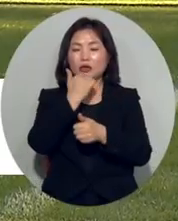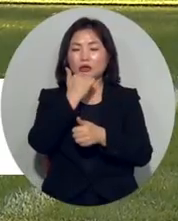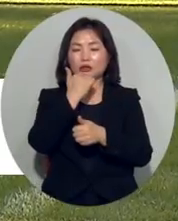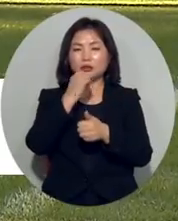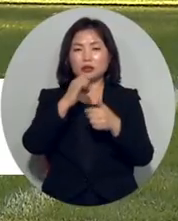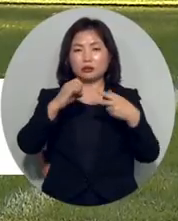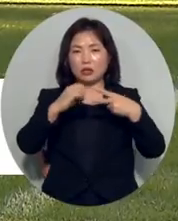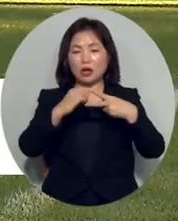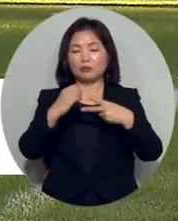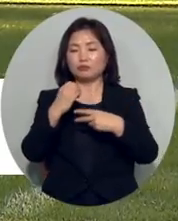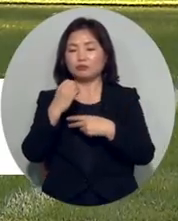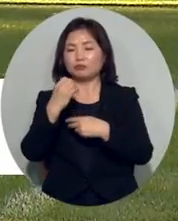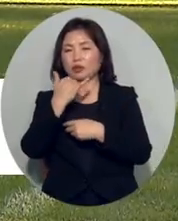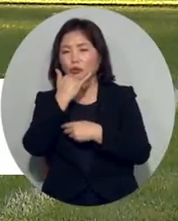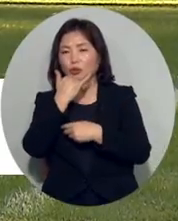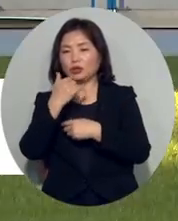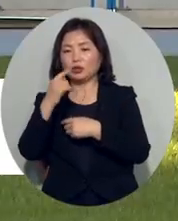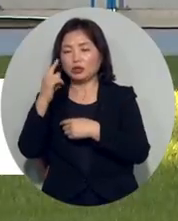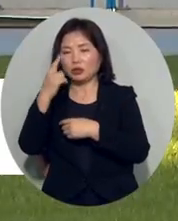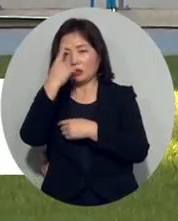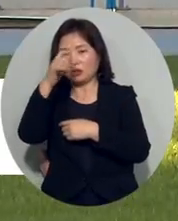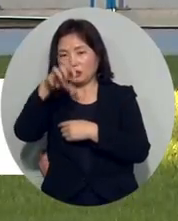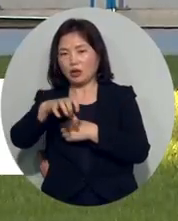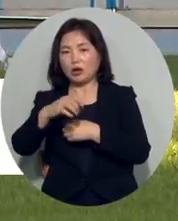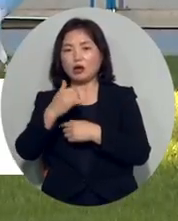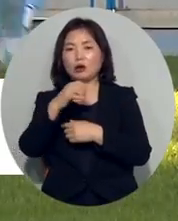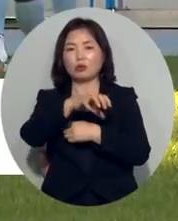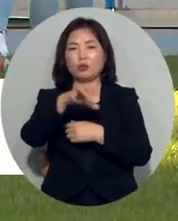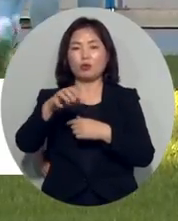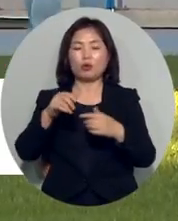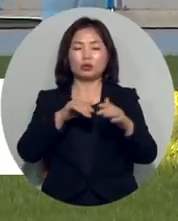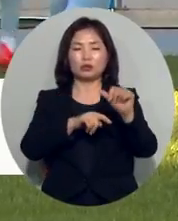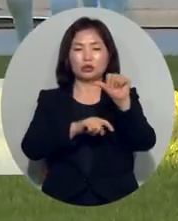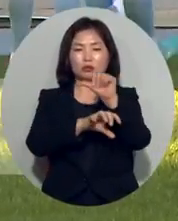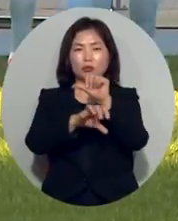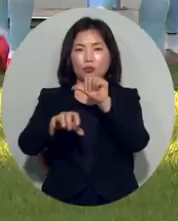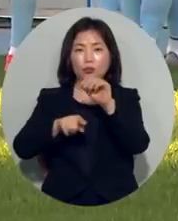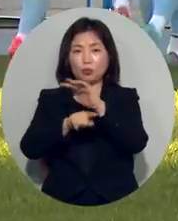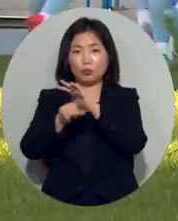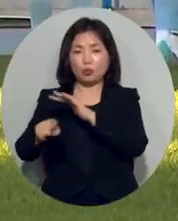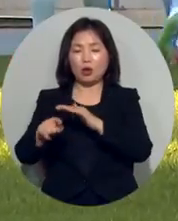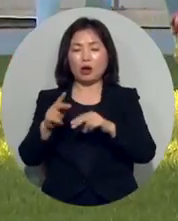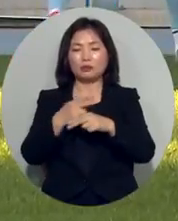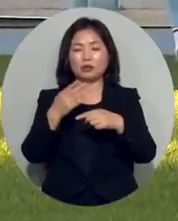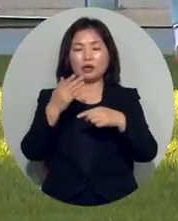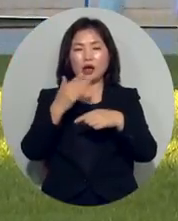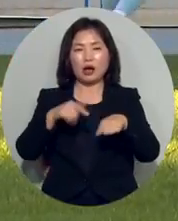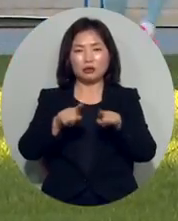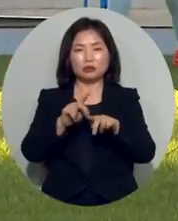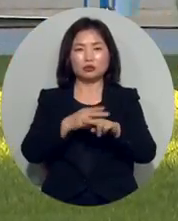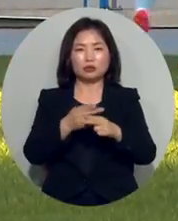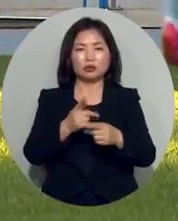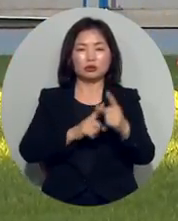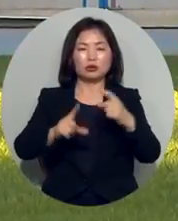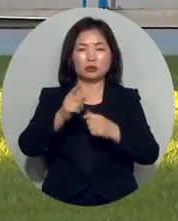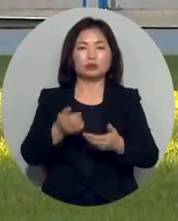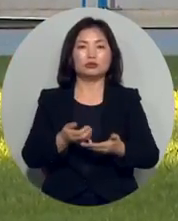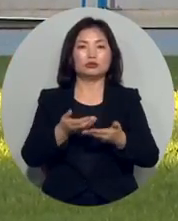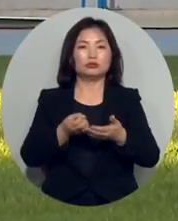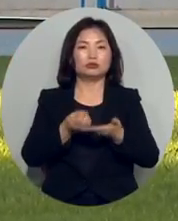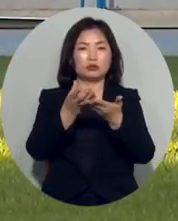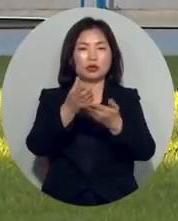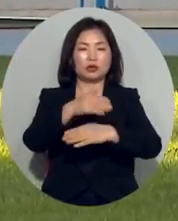계명대 병원 가톨릭대 병원 파티마 병원 등 모두 다섯 곳의 함께 하늘 키트 를 추가로 전달할